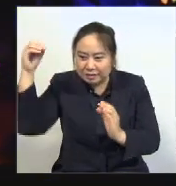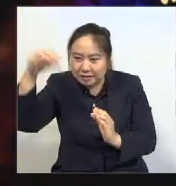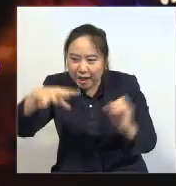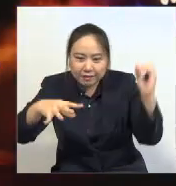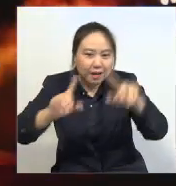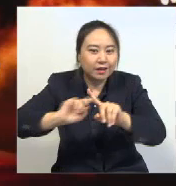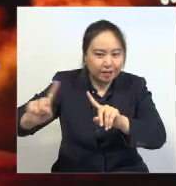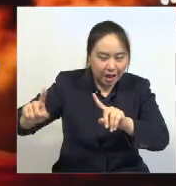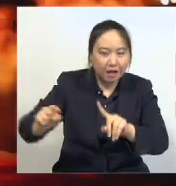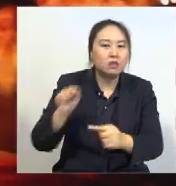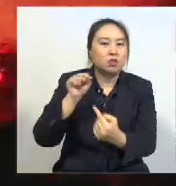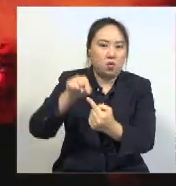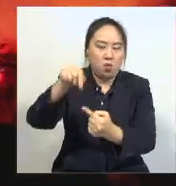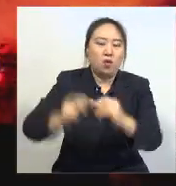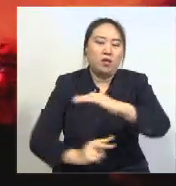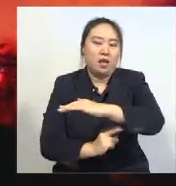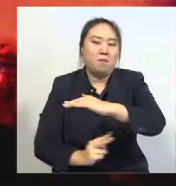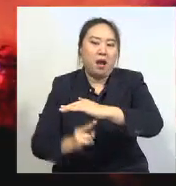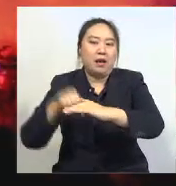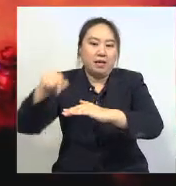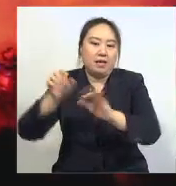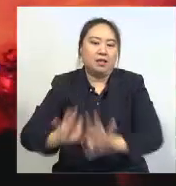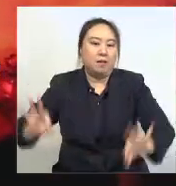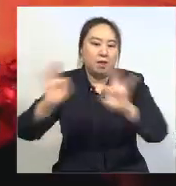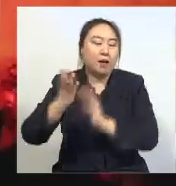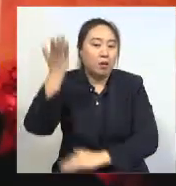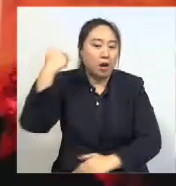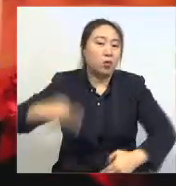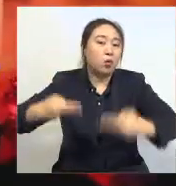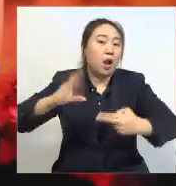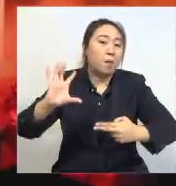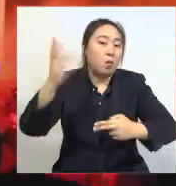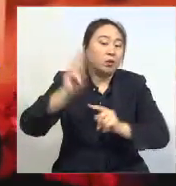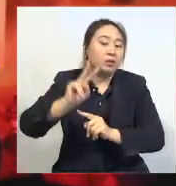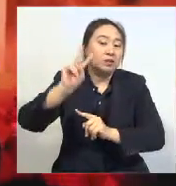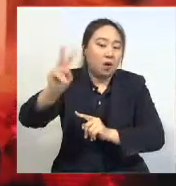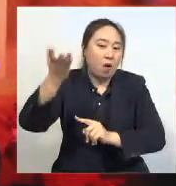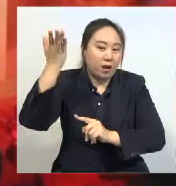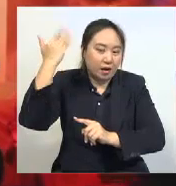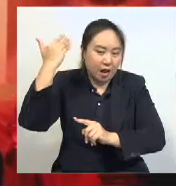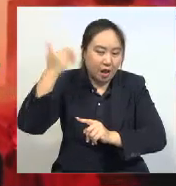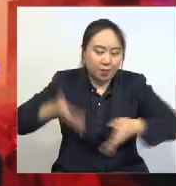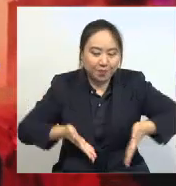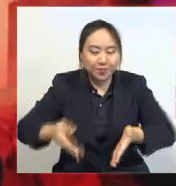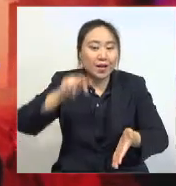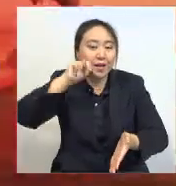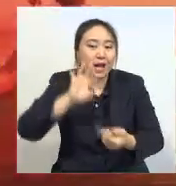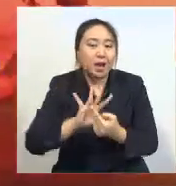ามแม่น้ำแควอนุสรณ์สถานที่สำคัญสมัยสงครามโลกครั้งที่2ที่ทอดยาวเหนือลำน้ำแควแห่